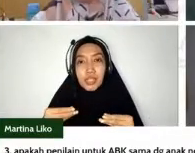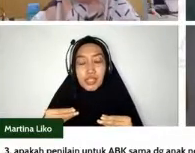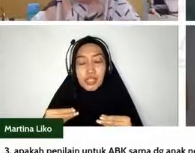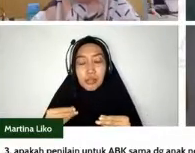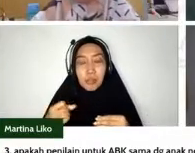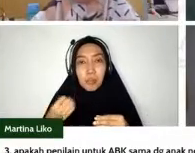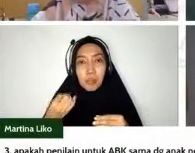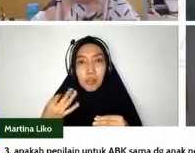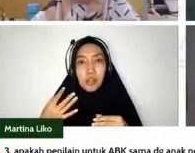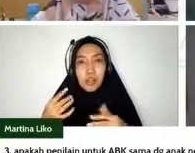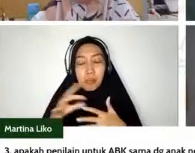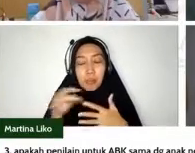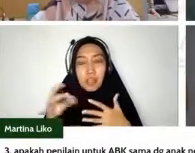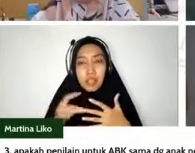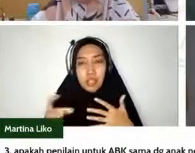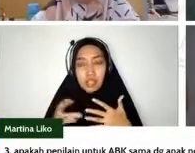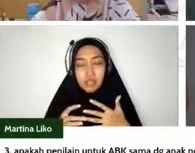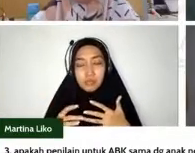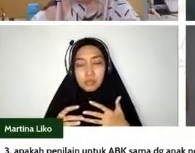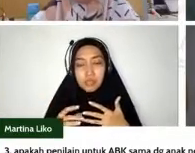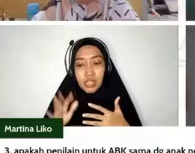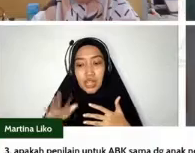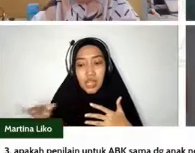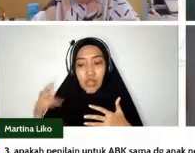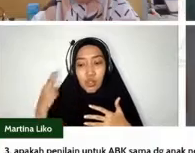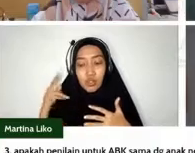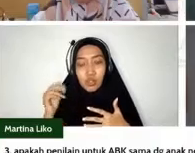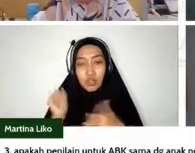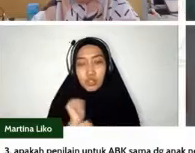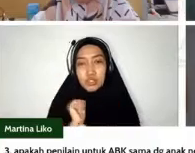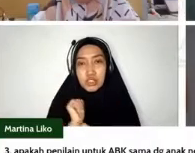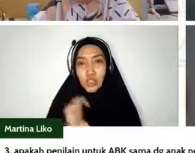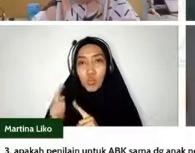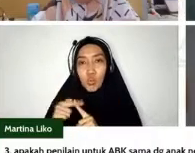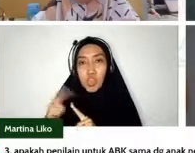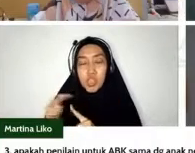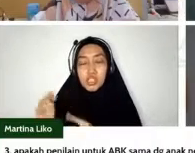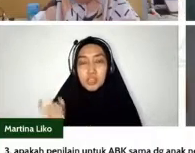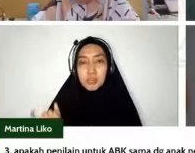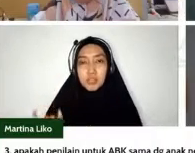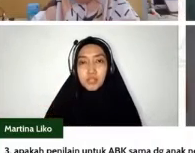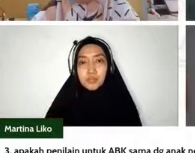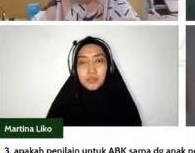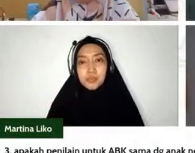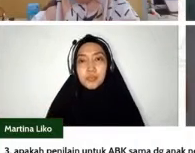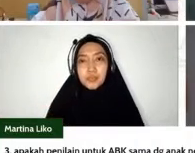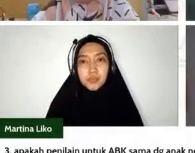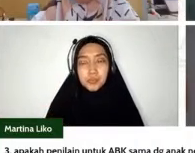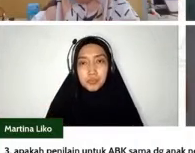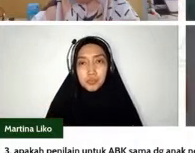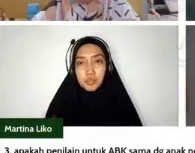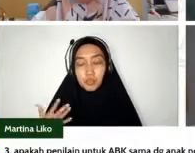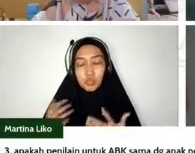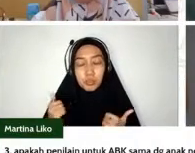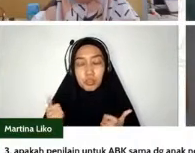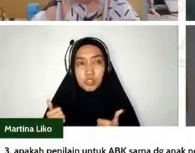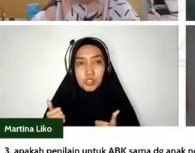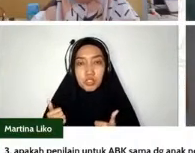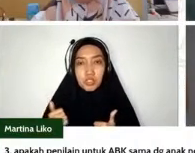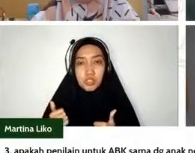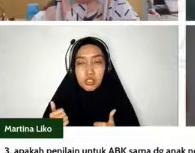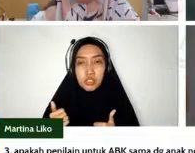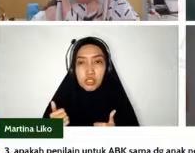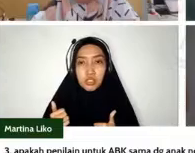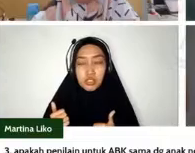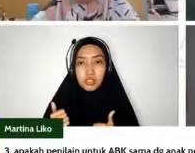beberapa pilihan gitu kan, anak untuk mengerjakan tugasnya seperti itu. Oke, mungkin dia bisa